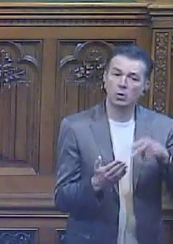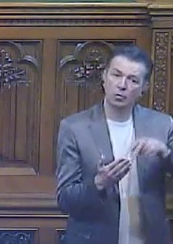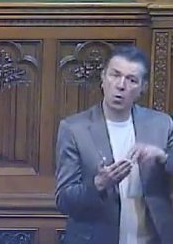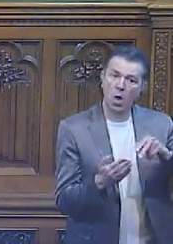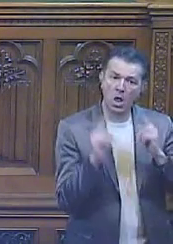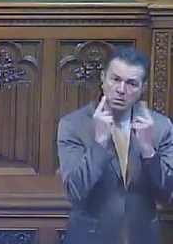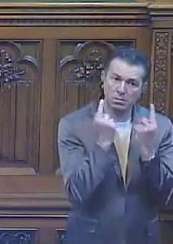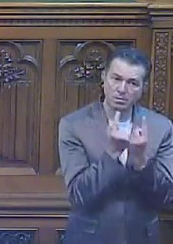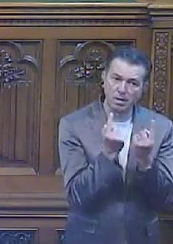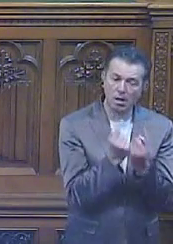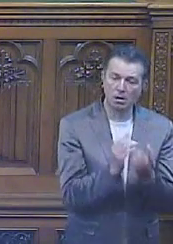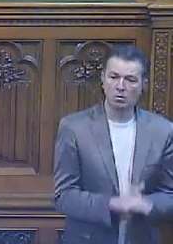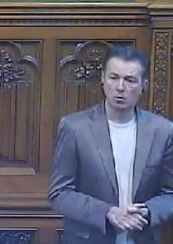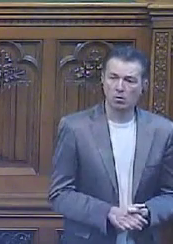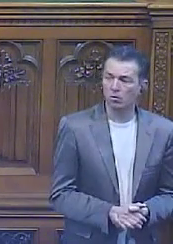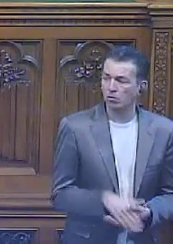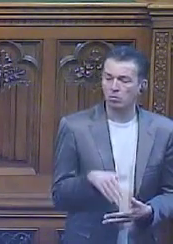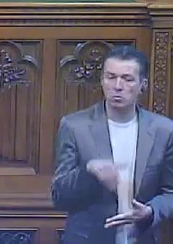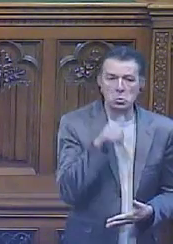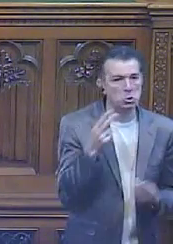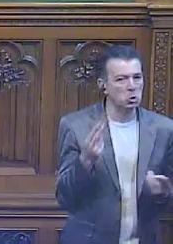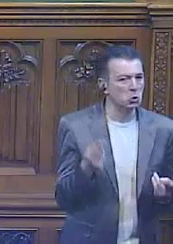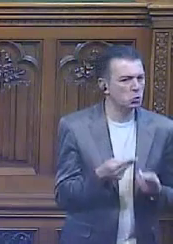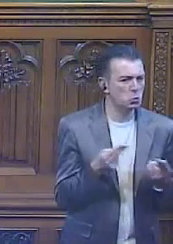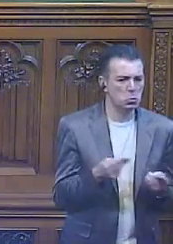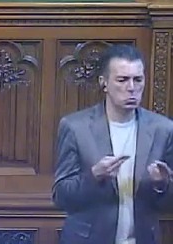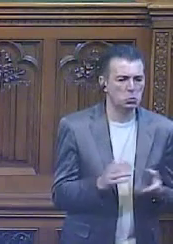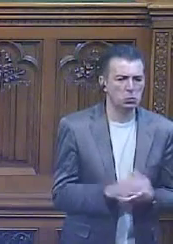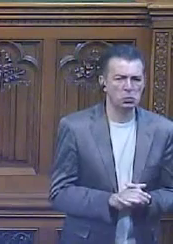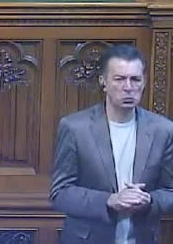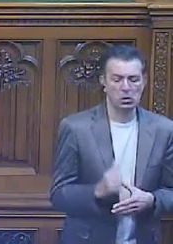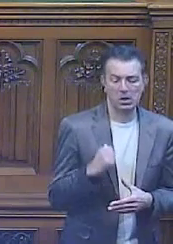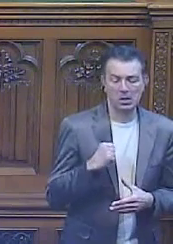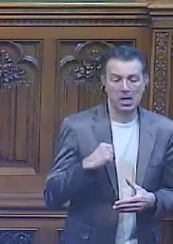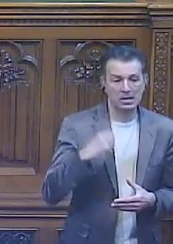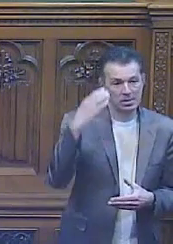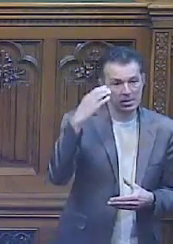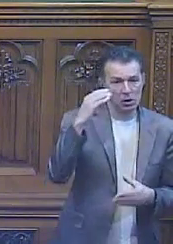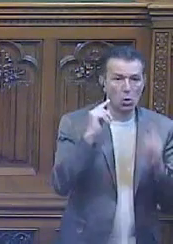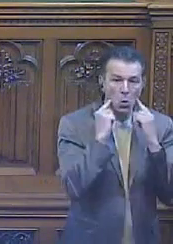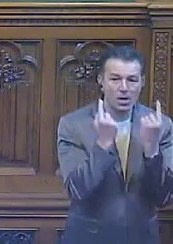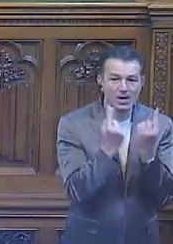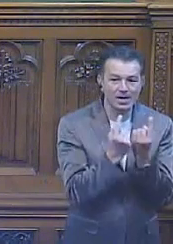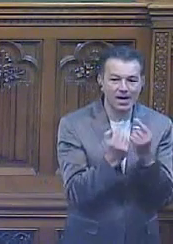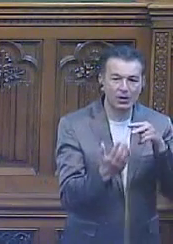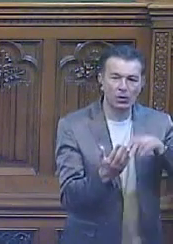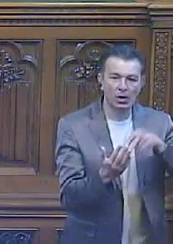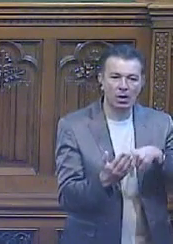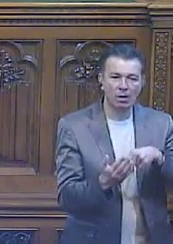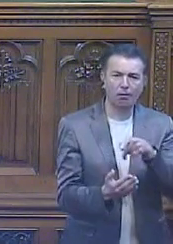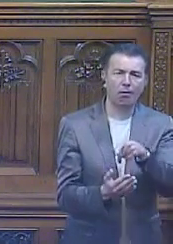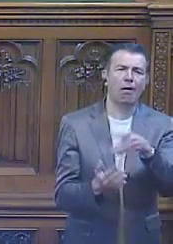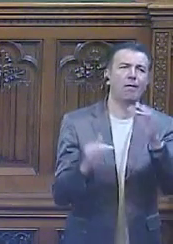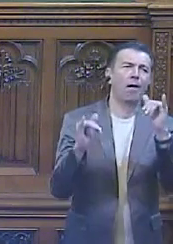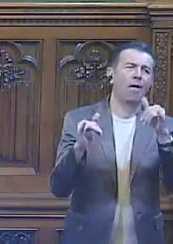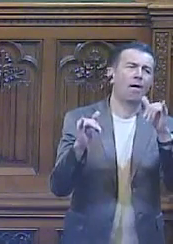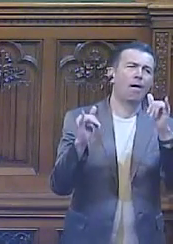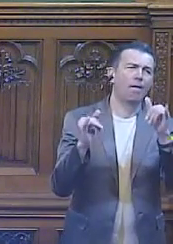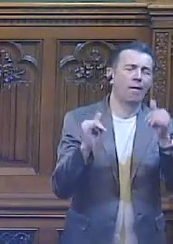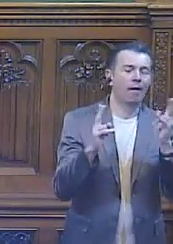vorlesen. Und da musst du nicht lange im Archiv suchen. Wer gestern die Kronenzeitung gelesen hat, kann auf Seite